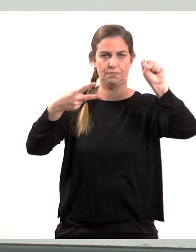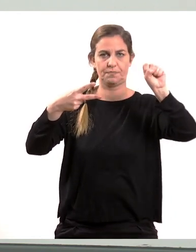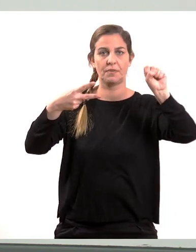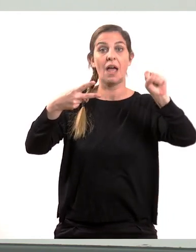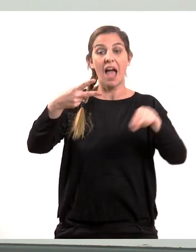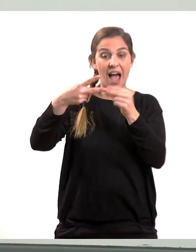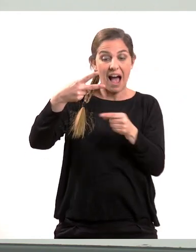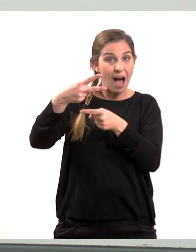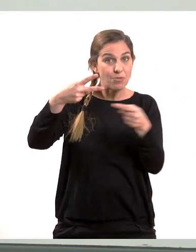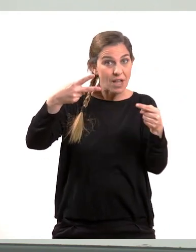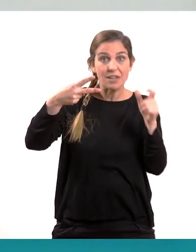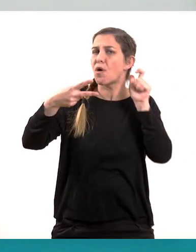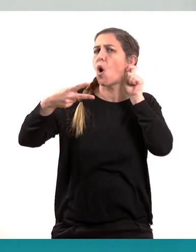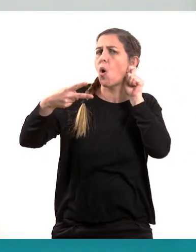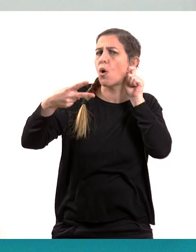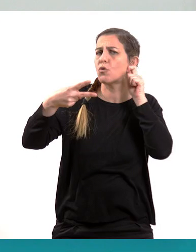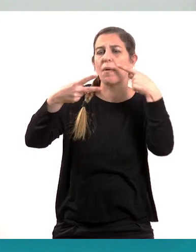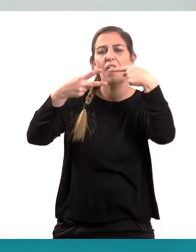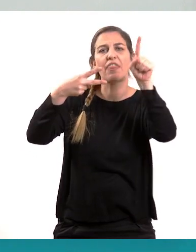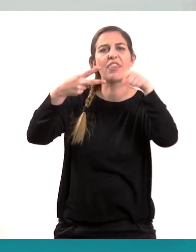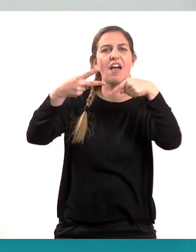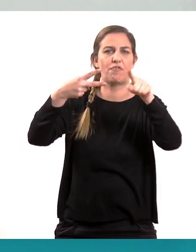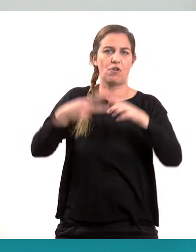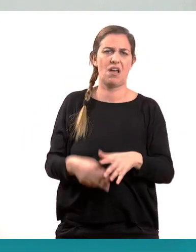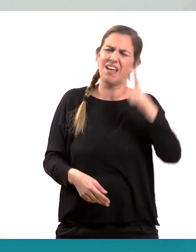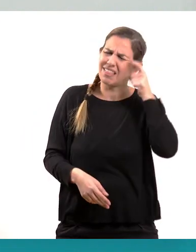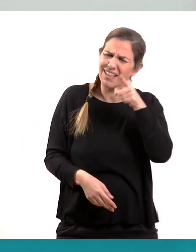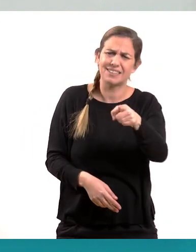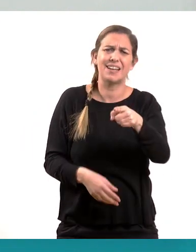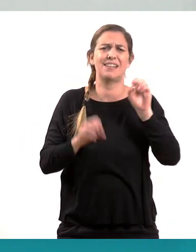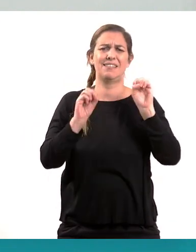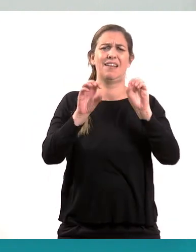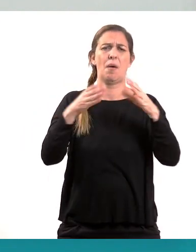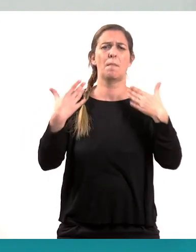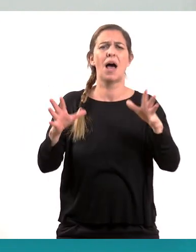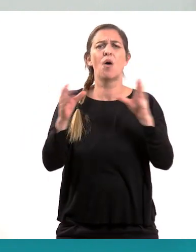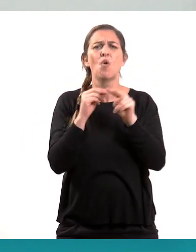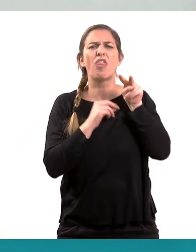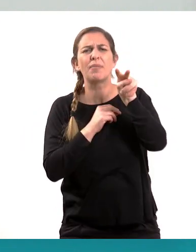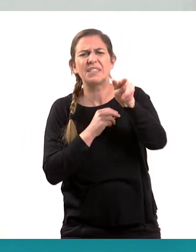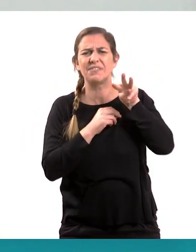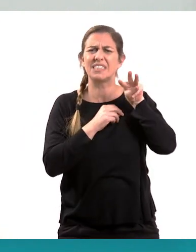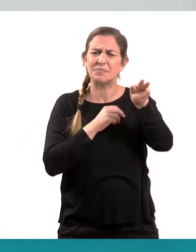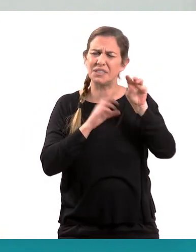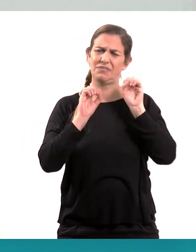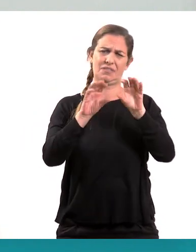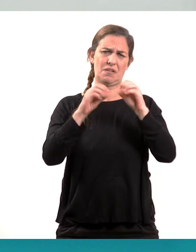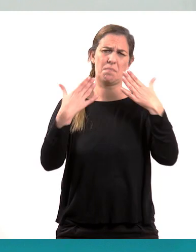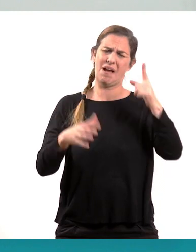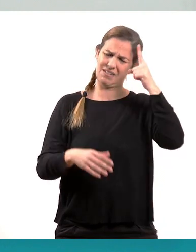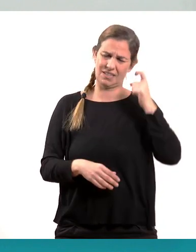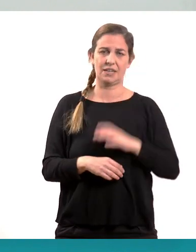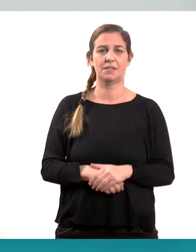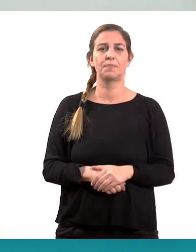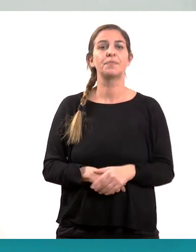διαφορά. Τα έχουμε ξαναπεί αυτά και με διψήφιους και με τριψήφιους αριθμούς. Λοιπόν, πάμε να κάνουμε την αφαίρεση. Από